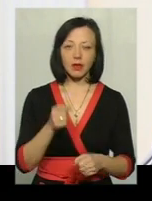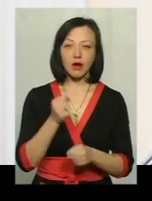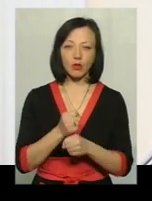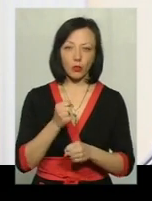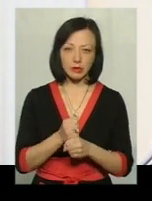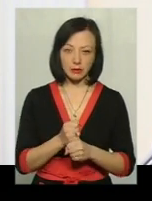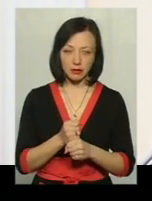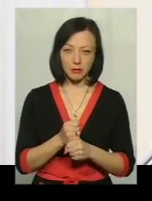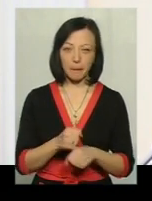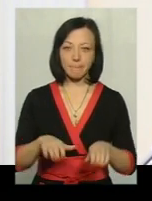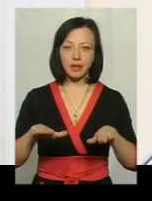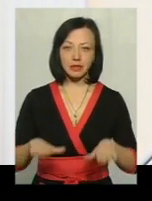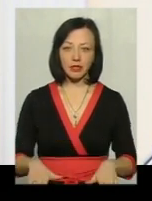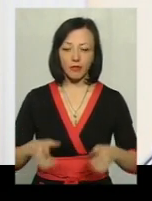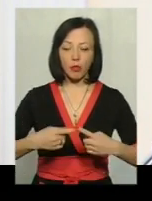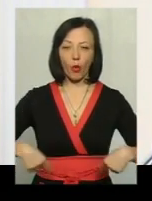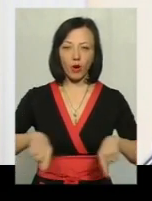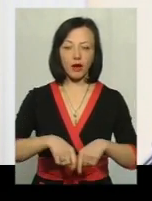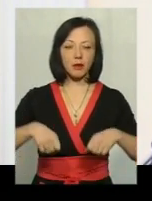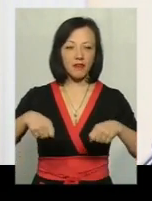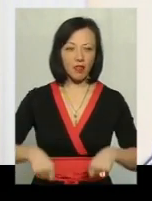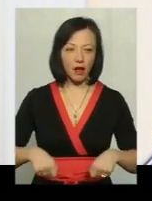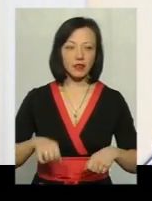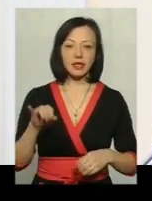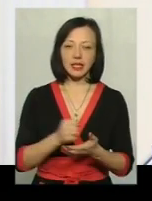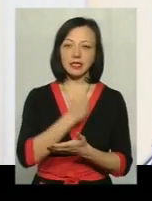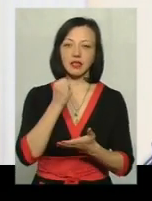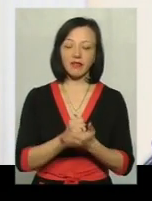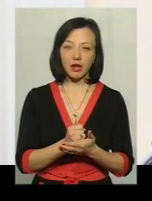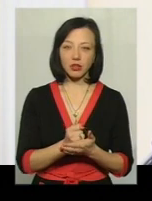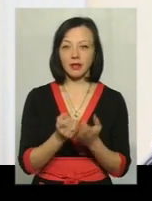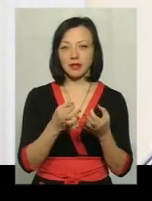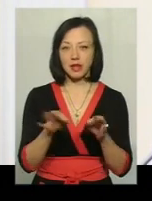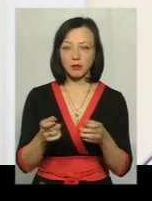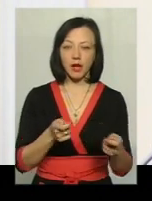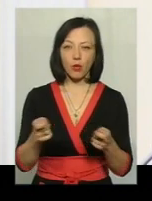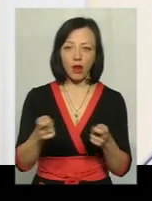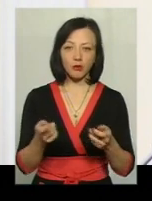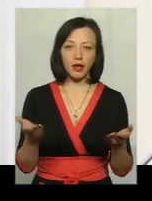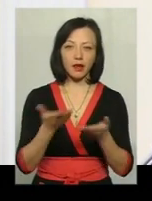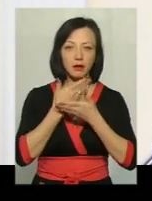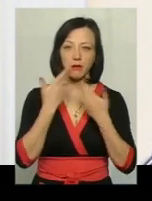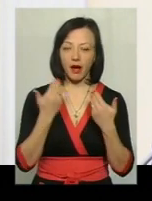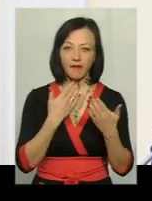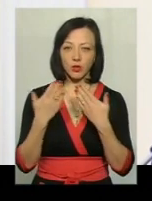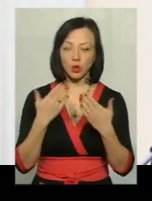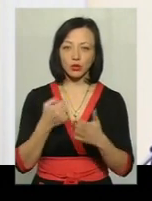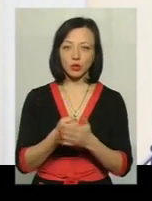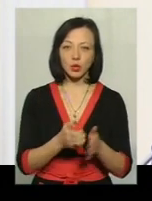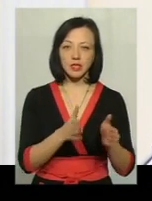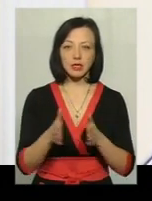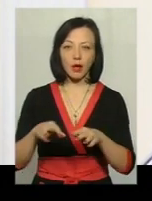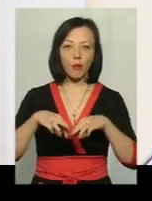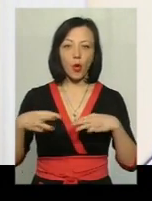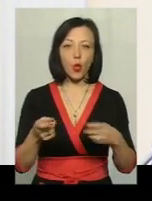здійснюється місцевими органами влади і затверджується незалежним регулятором, який не має відношення до системи